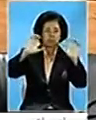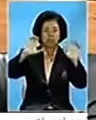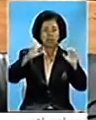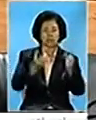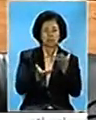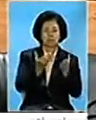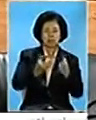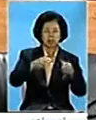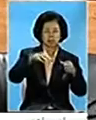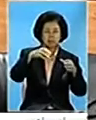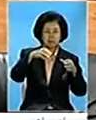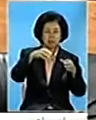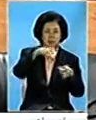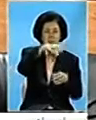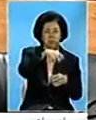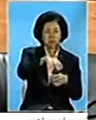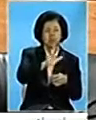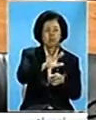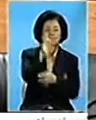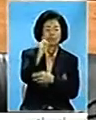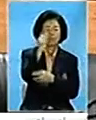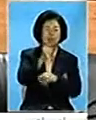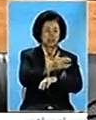รือหน่วยงานของสภาพัฒนาการเมืองเองก็ตาม